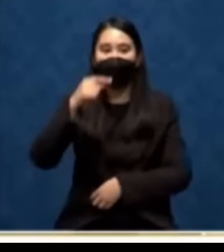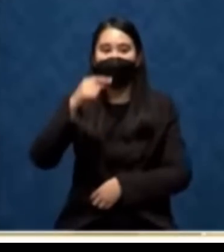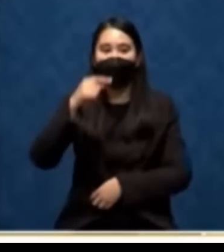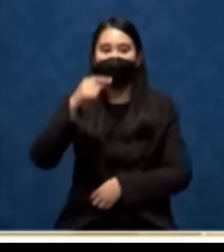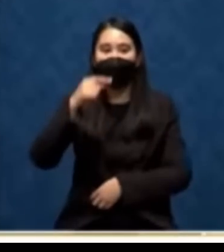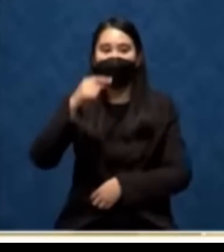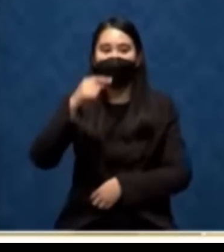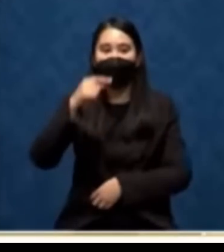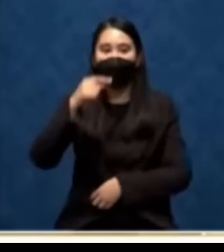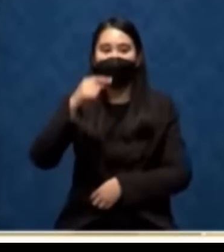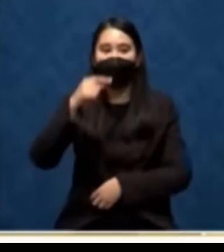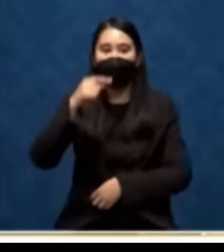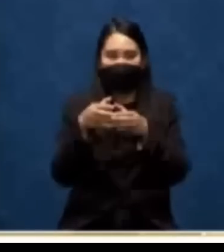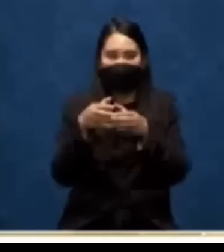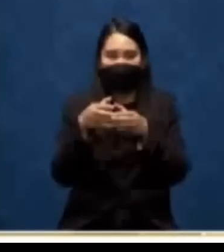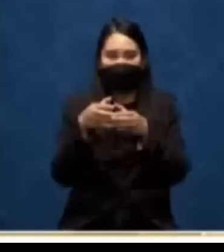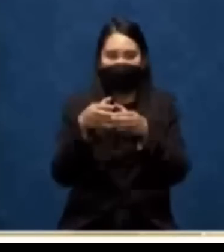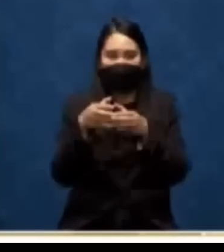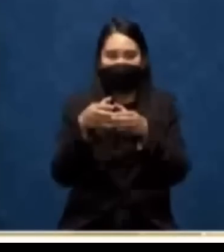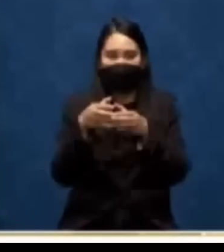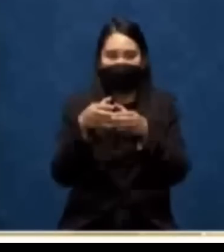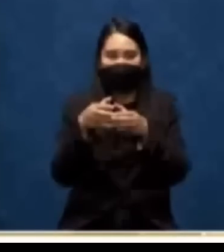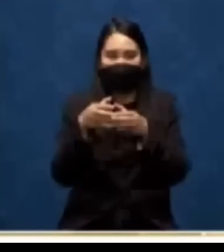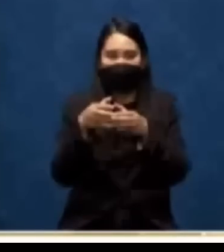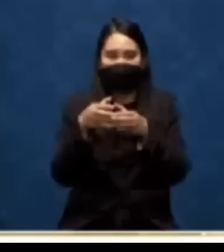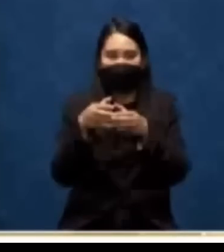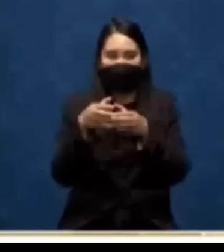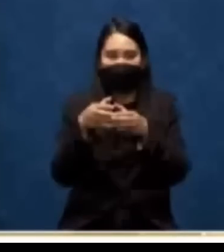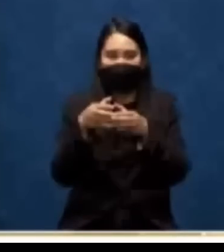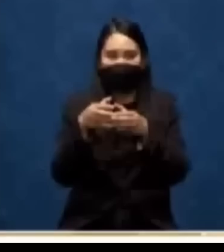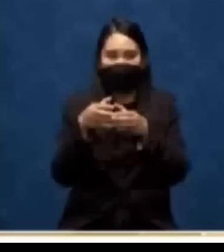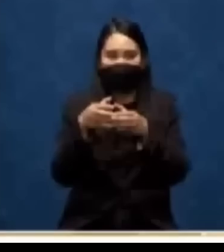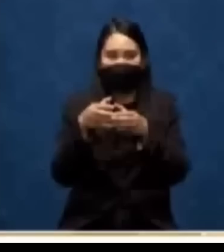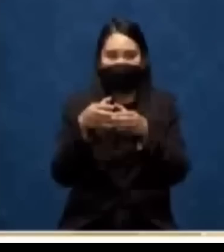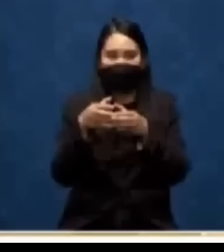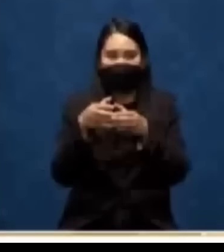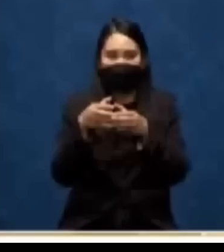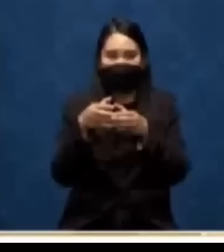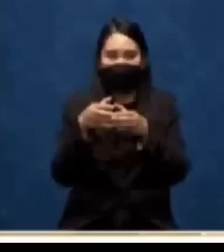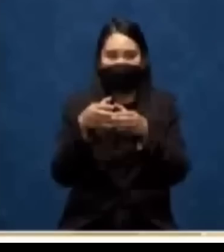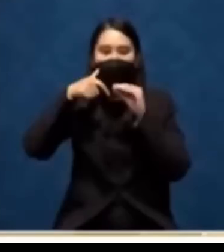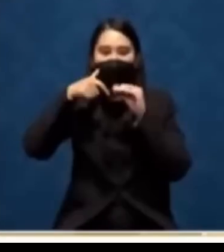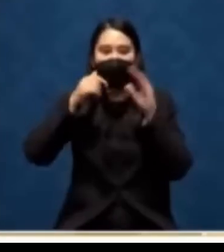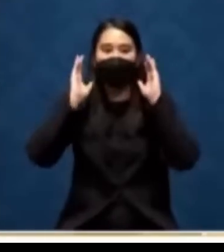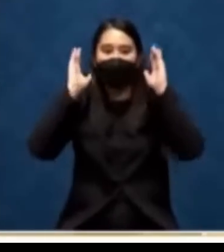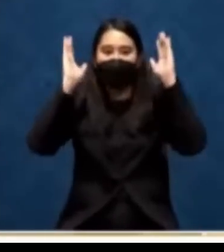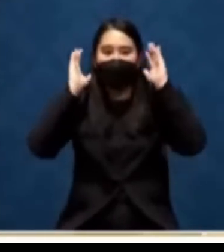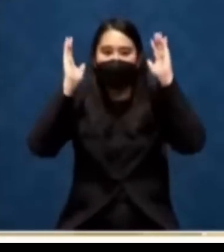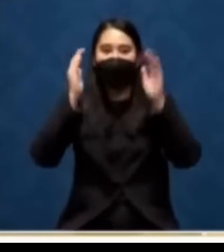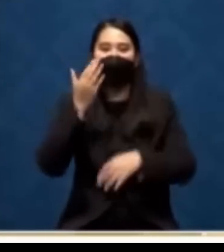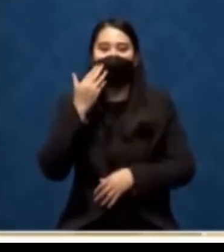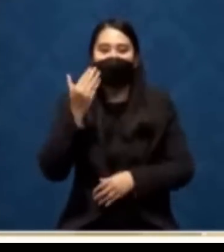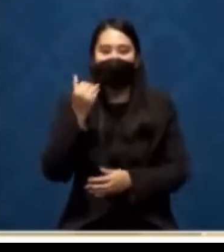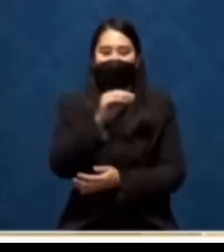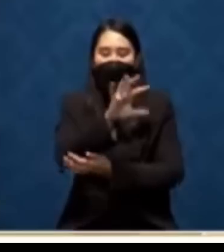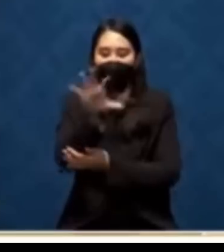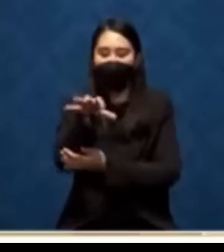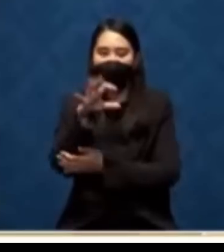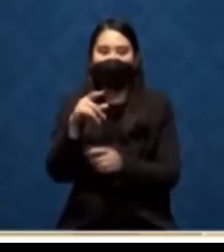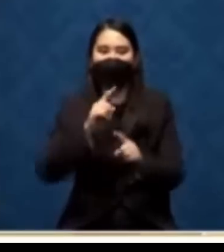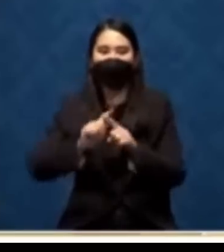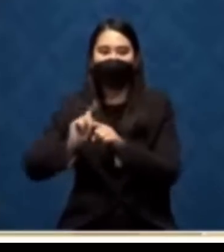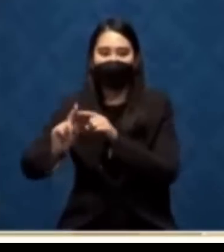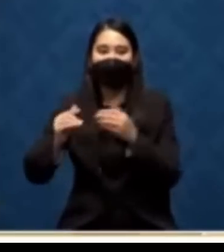เปิดบ่อนการพนันเปิดตลาดยาเสพติดตั้งแก๊งคอร์เซ็นเตอร์หรือโฆษณาหลอกลวงต่างๆสาร